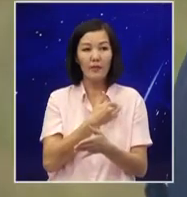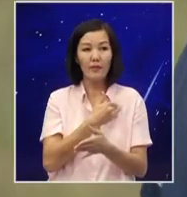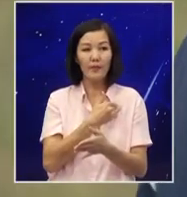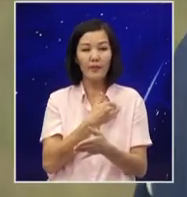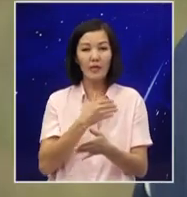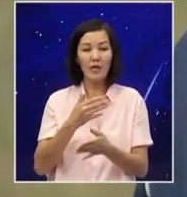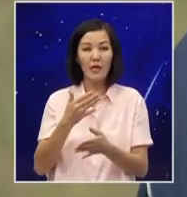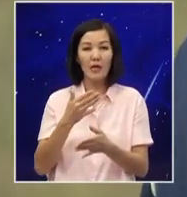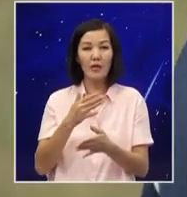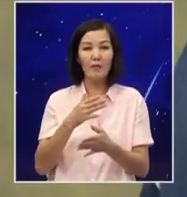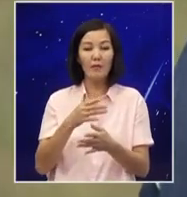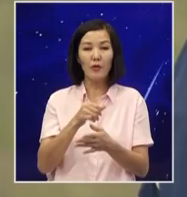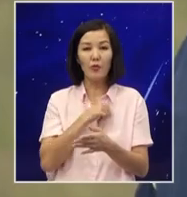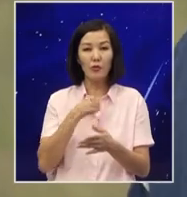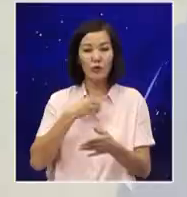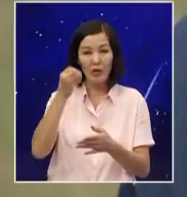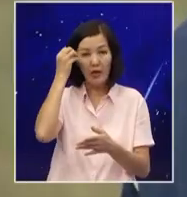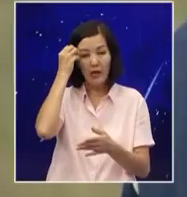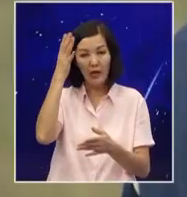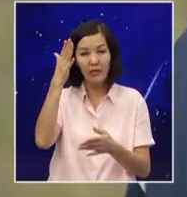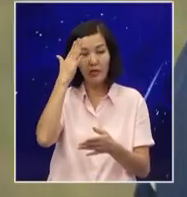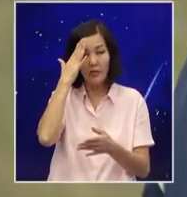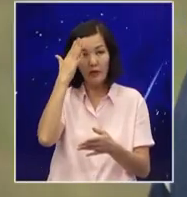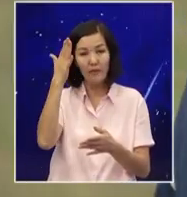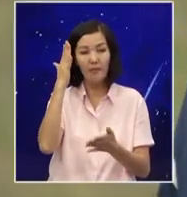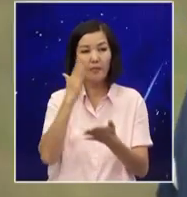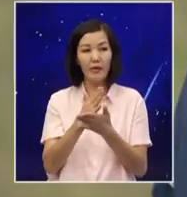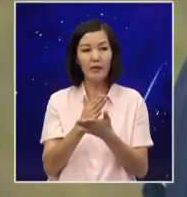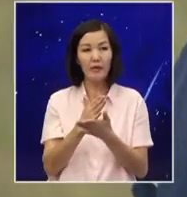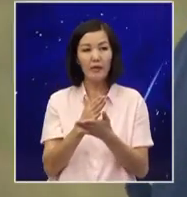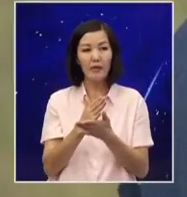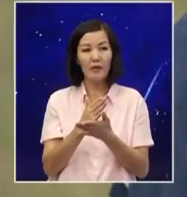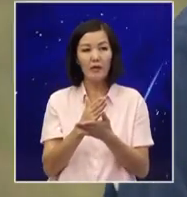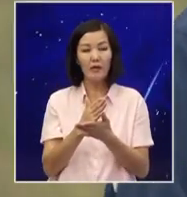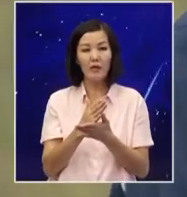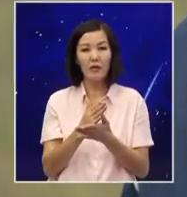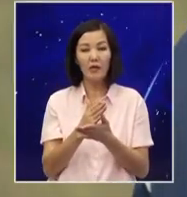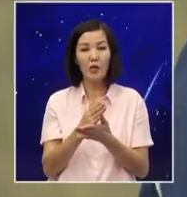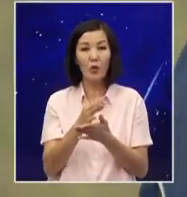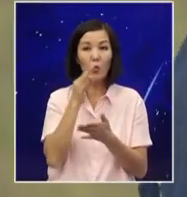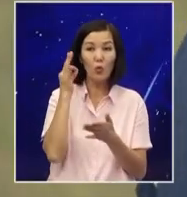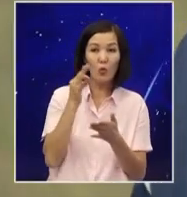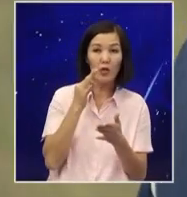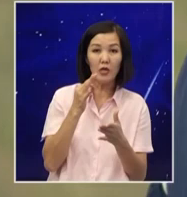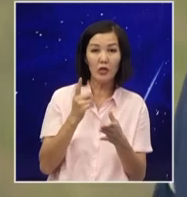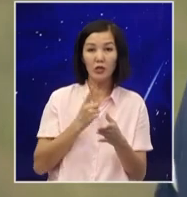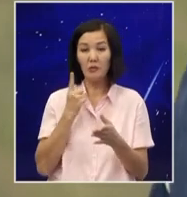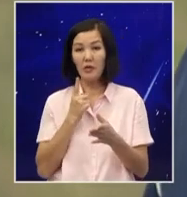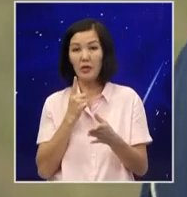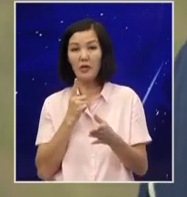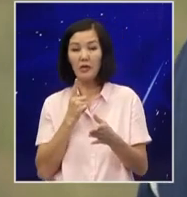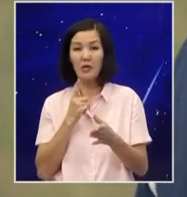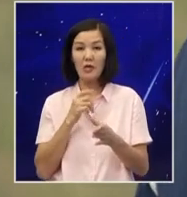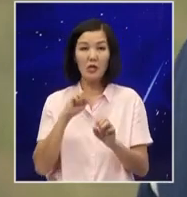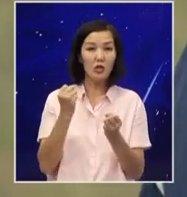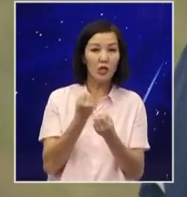жамбас әдіс, Қазақтың қара жамбас. Әрбір промды жасау үшін көп рет қайталау керек,